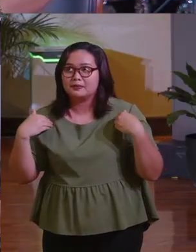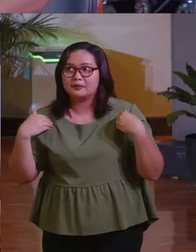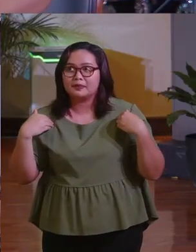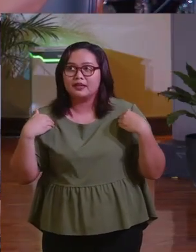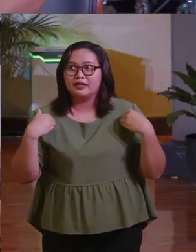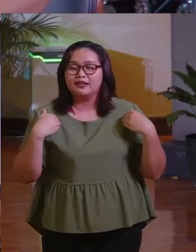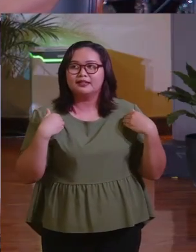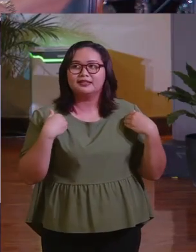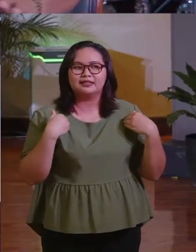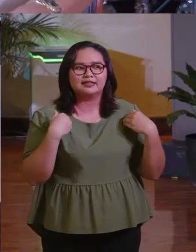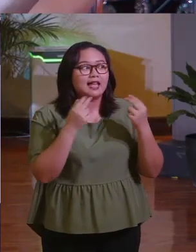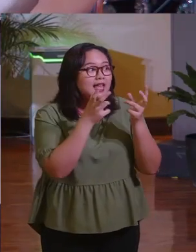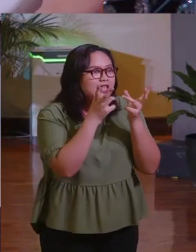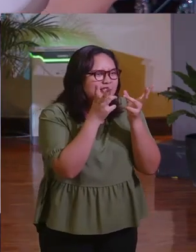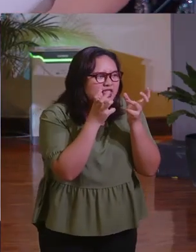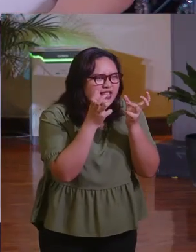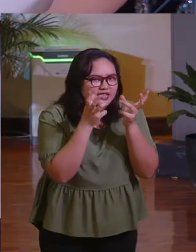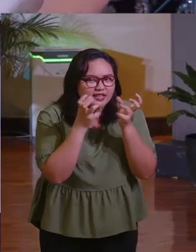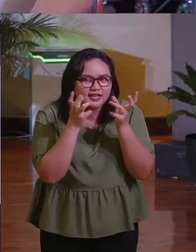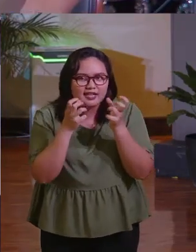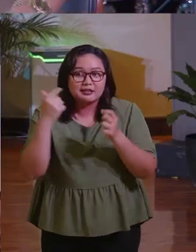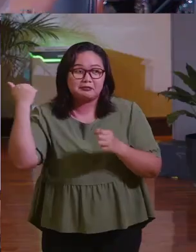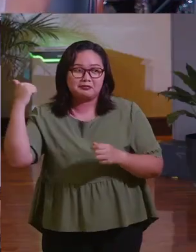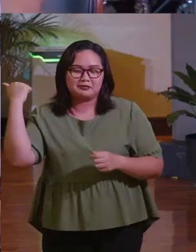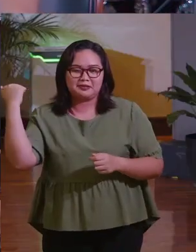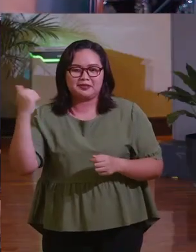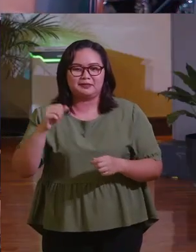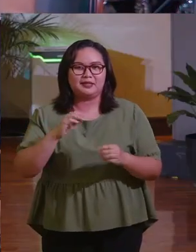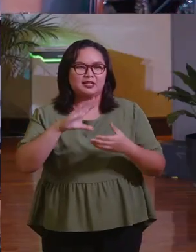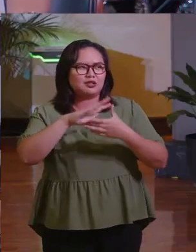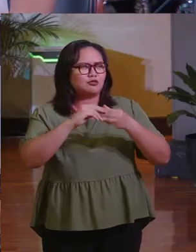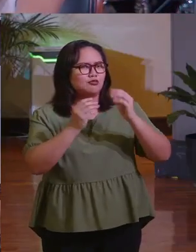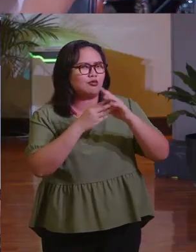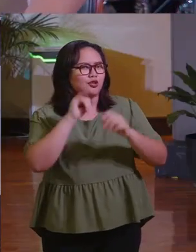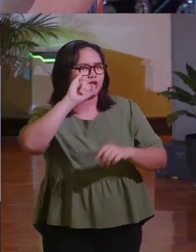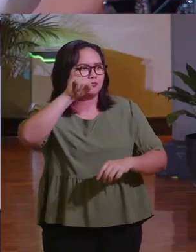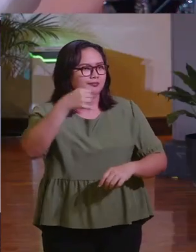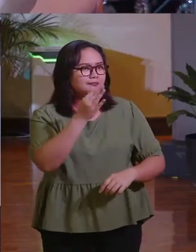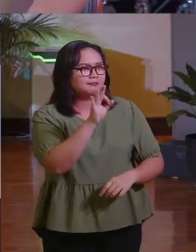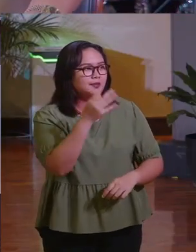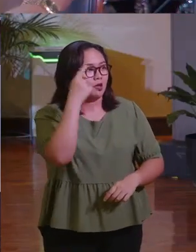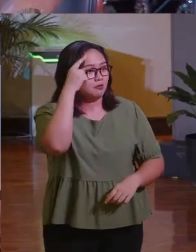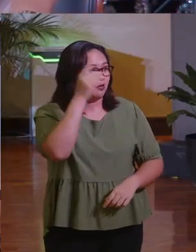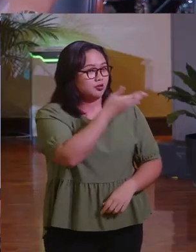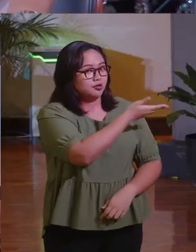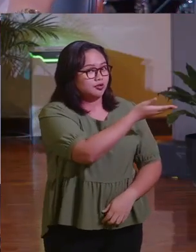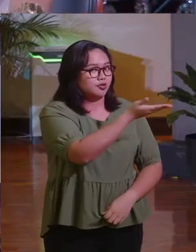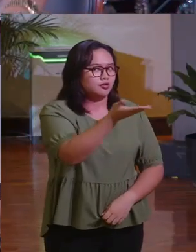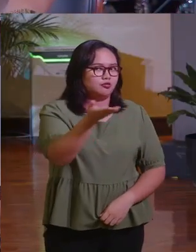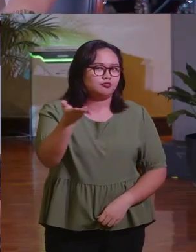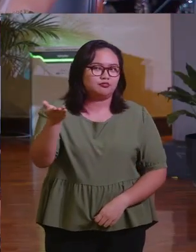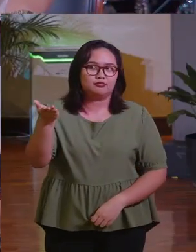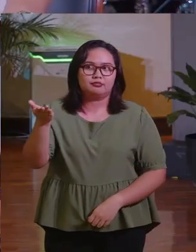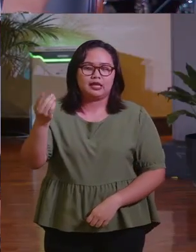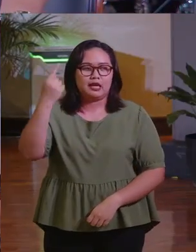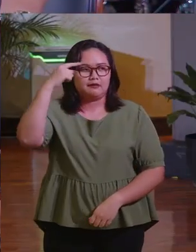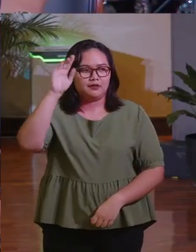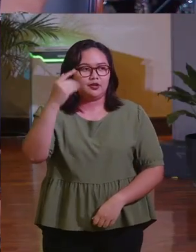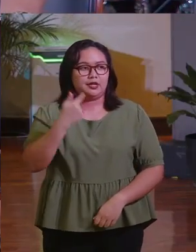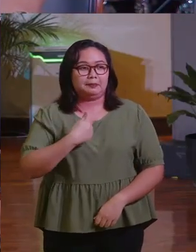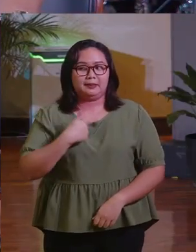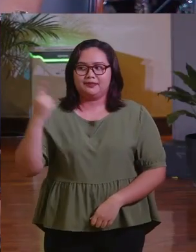Makinig kayo ng mabuti sapagkat ang kwento ni Jonah ay para sa inyo at para sa akin.